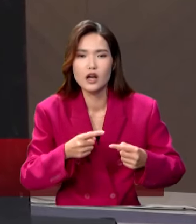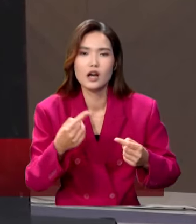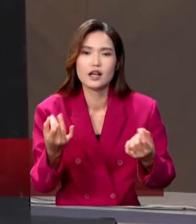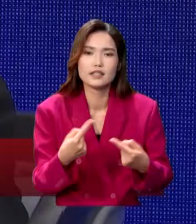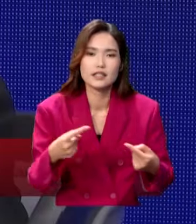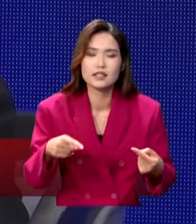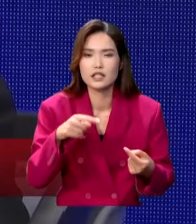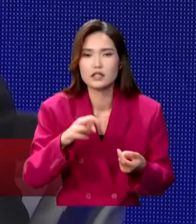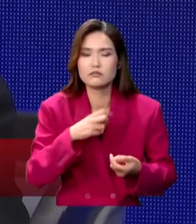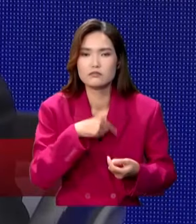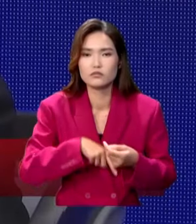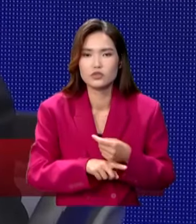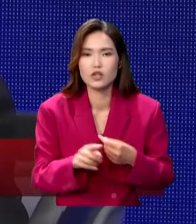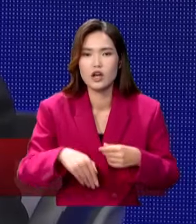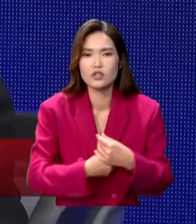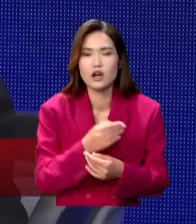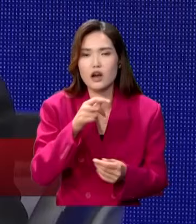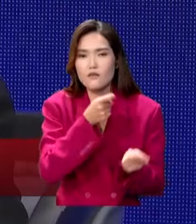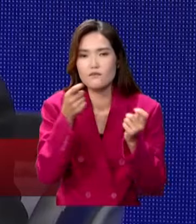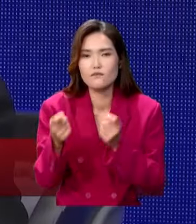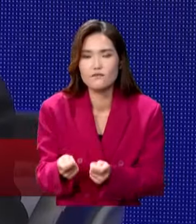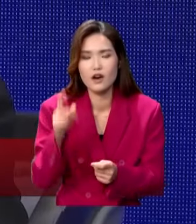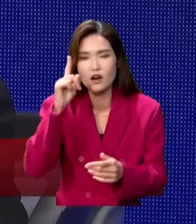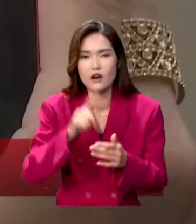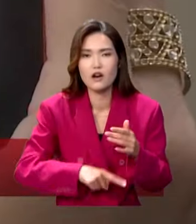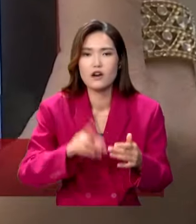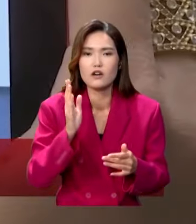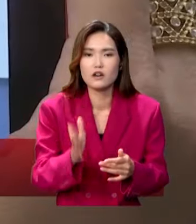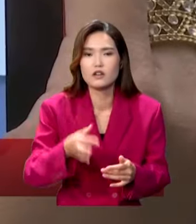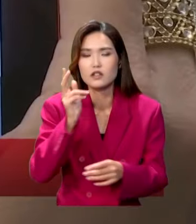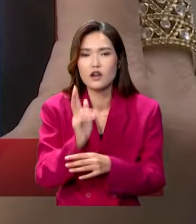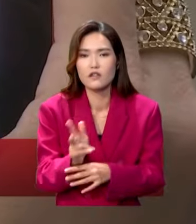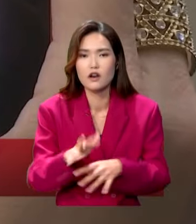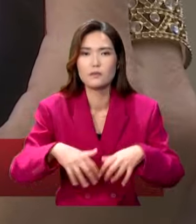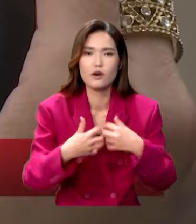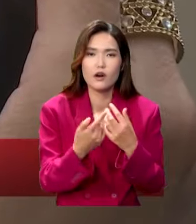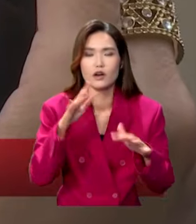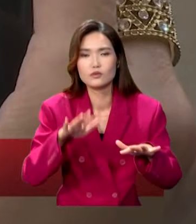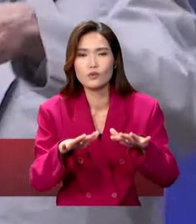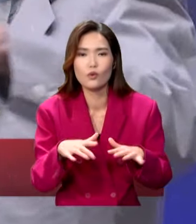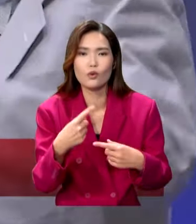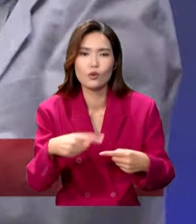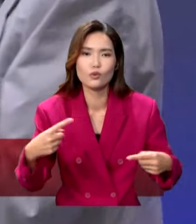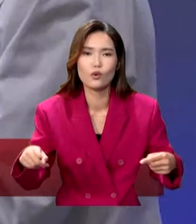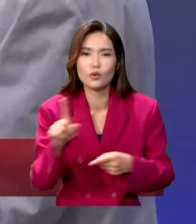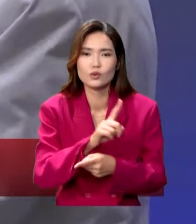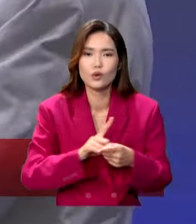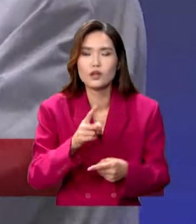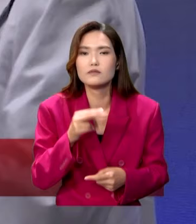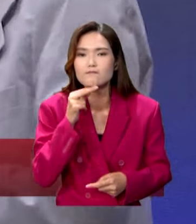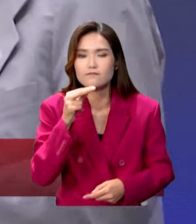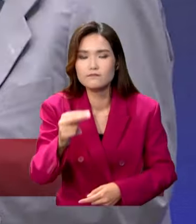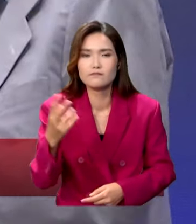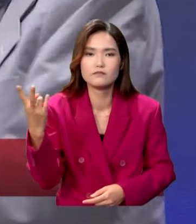кедейлік мәселелерін ушықтырып, жаңа қақтығыстарға әкелеріне сенімді. Дегенмен профессор оптимистік көзқарасын білдірді. Ол қазіргі өзгерістерге бейімделуге